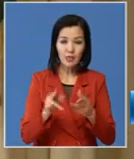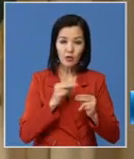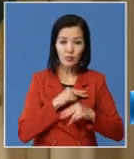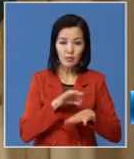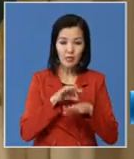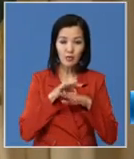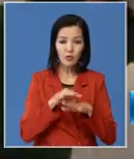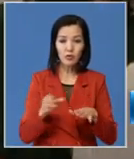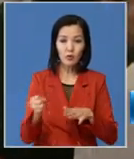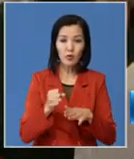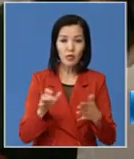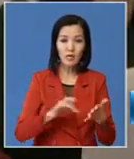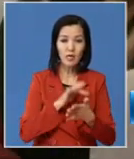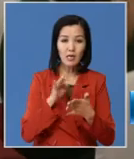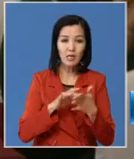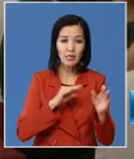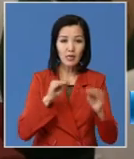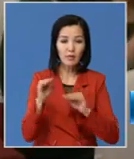Жетісу телеарнасы.